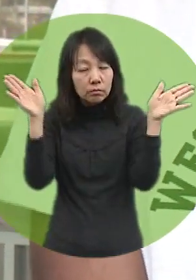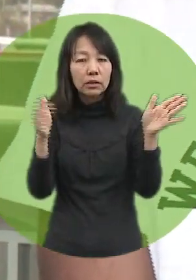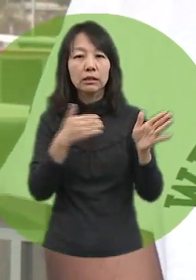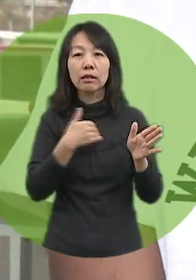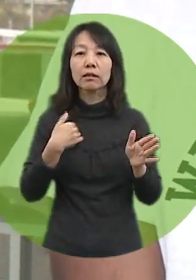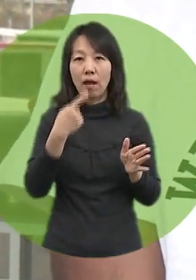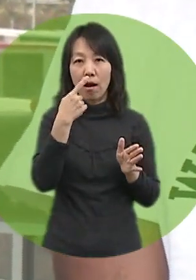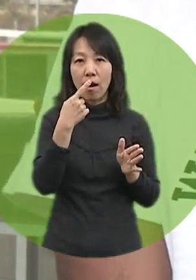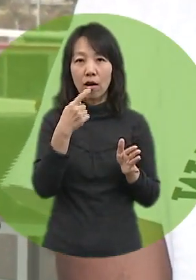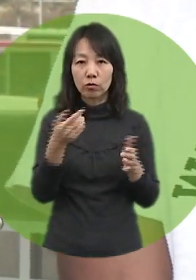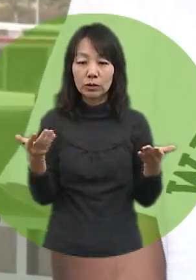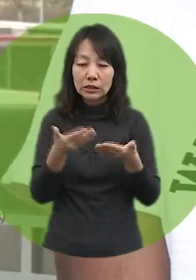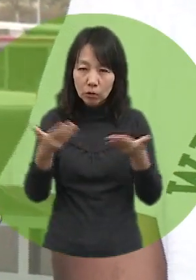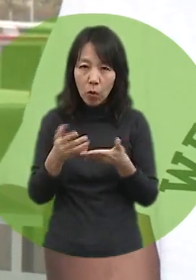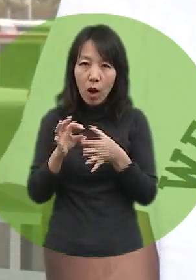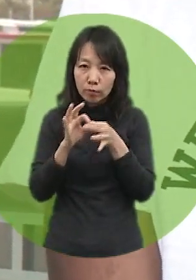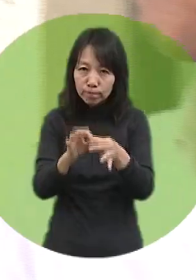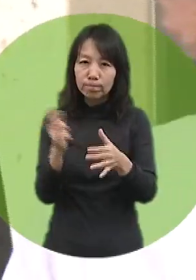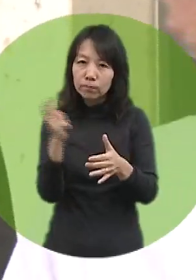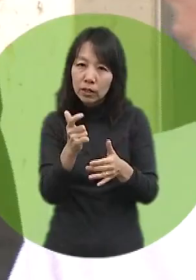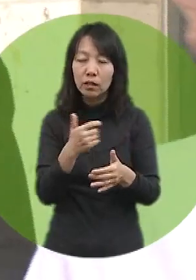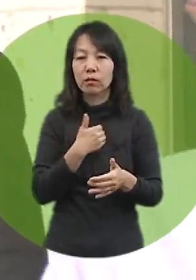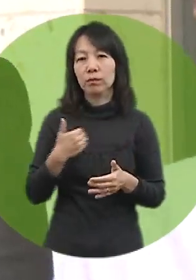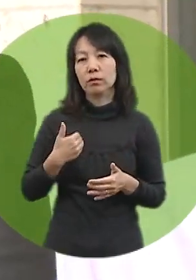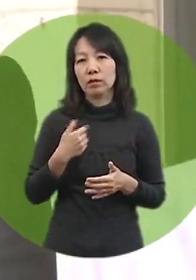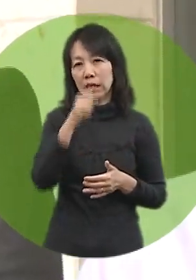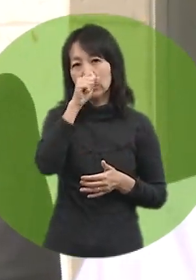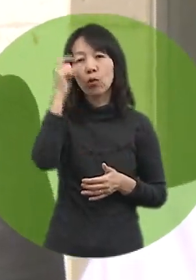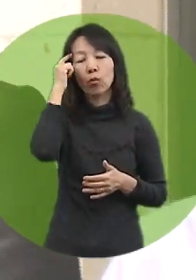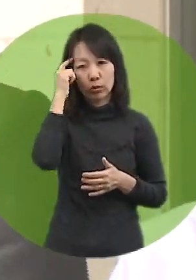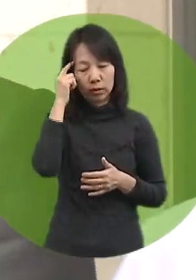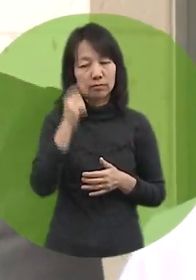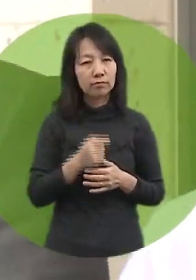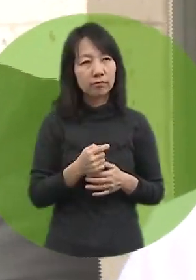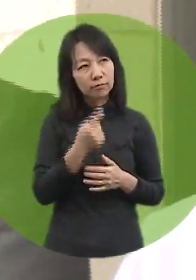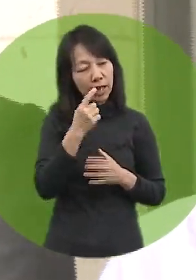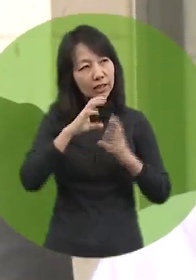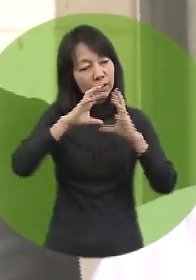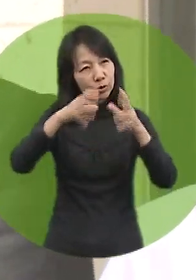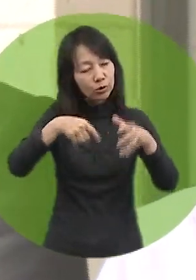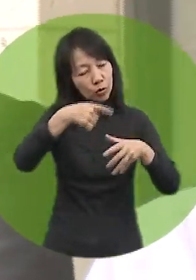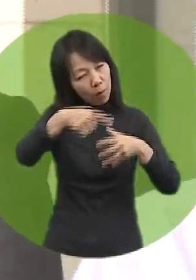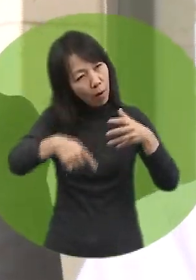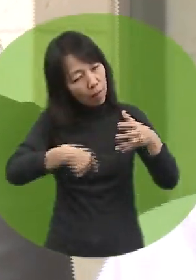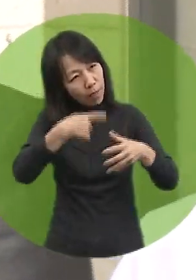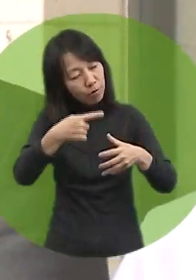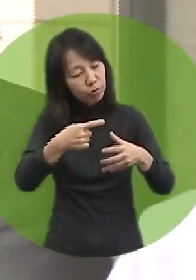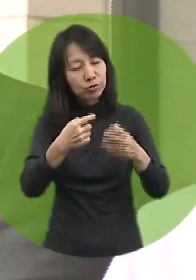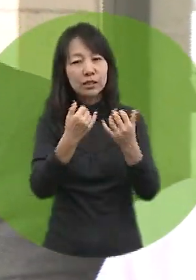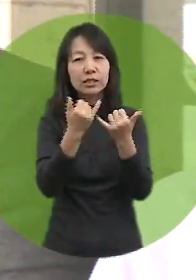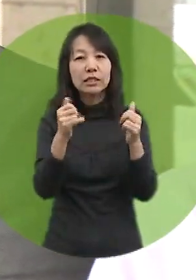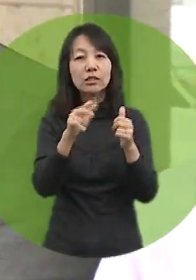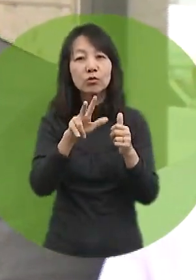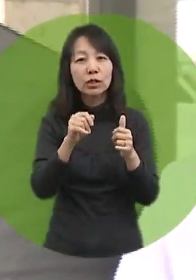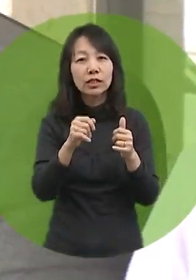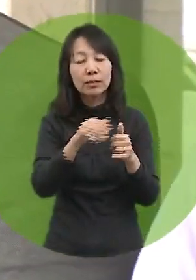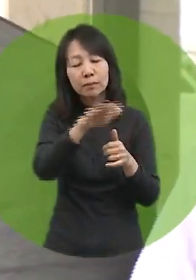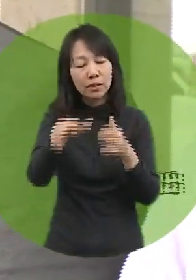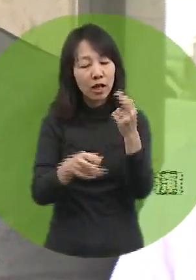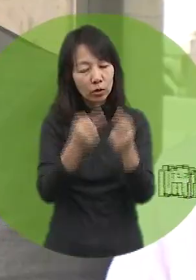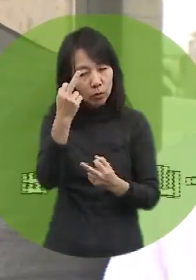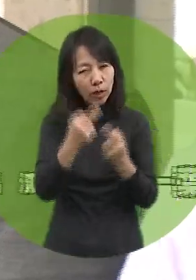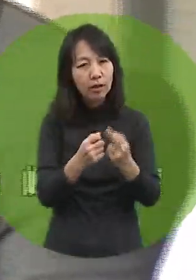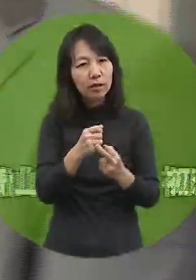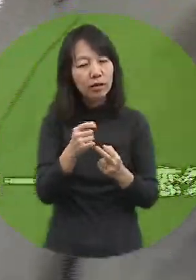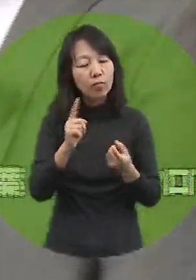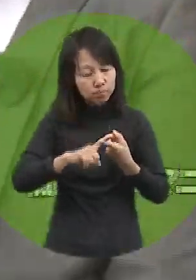事業はずっと継続していってほしいですね。 地球は回ってるなって、人類みんな兄弟よく行くもんだよと思いますね。カザ